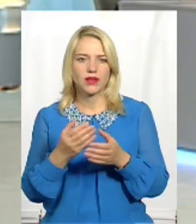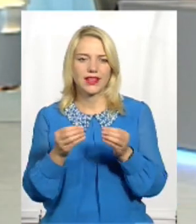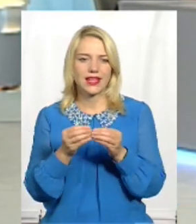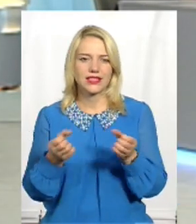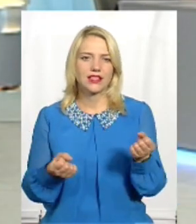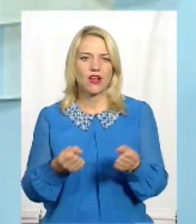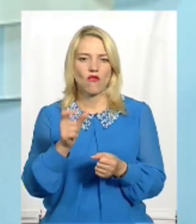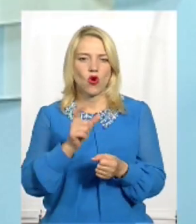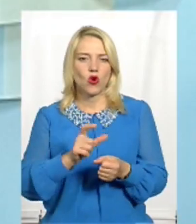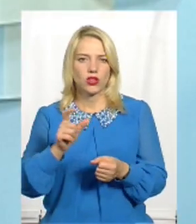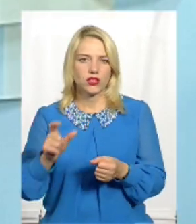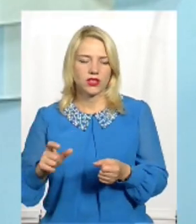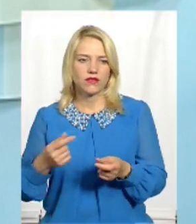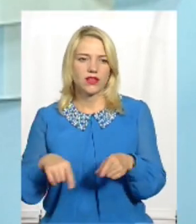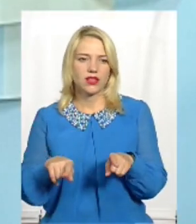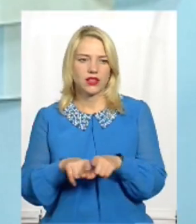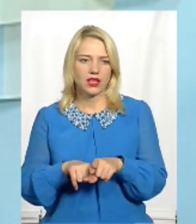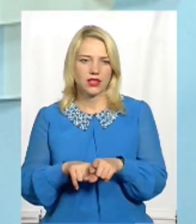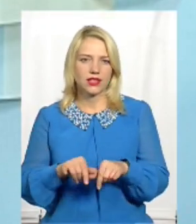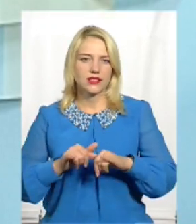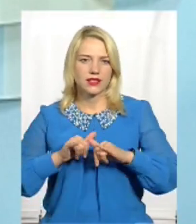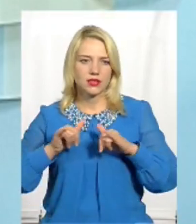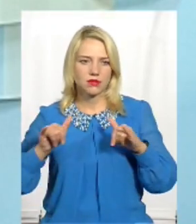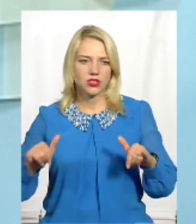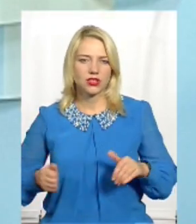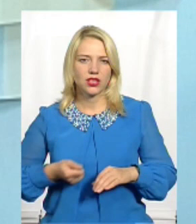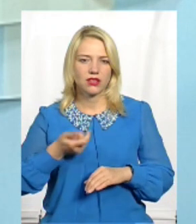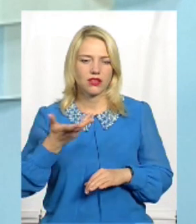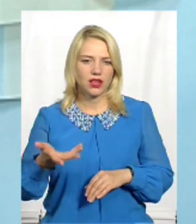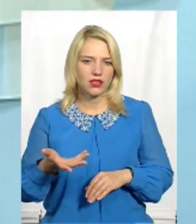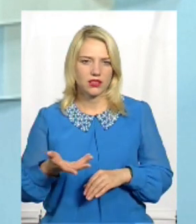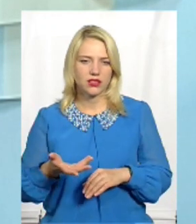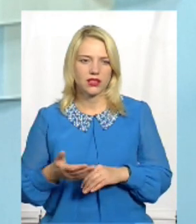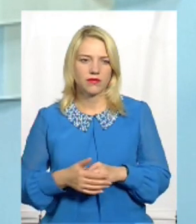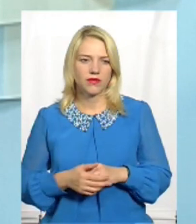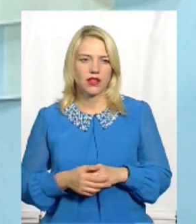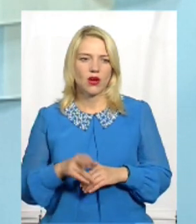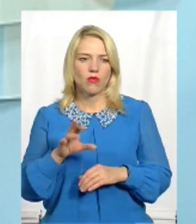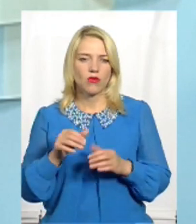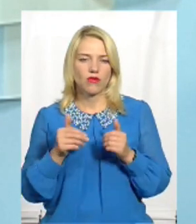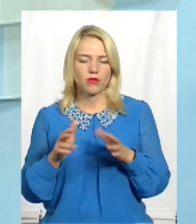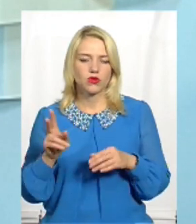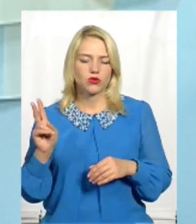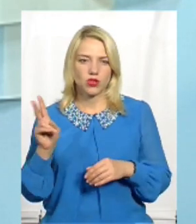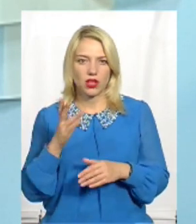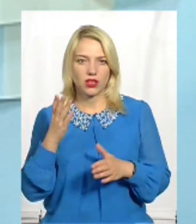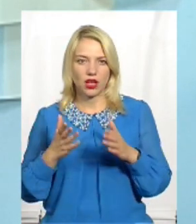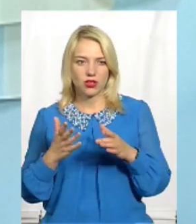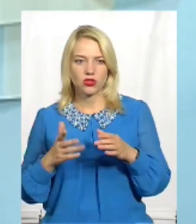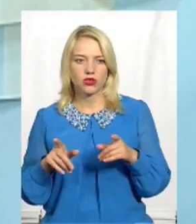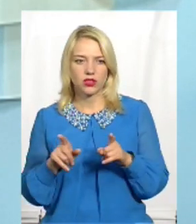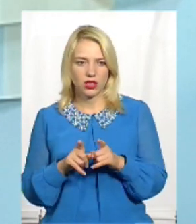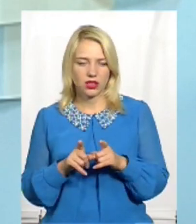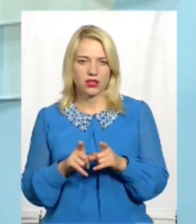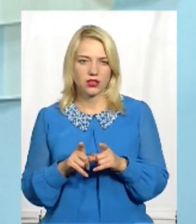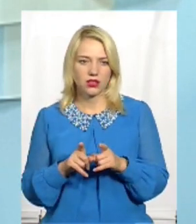10 водіїв і таким чином збільшити кількість по випуску тролейбусів. Якщо така